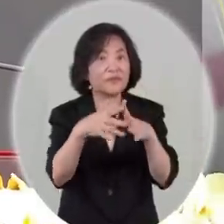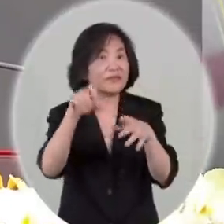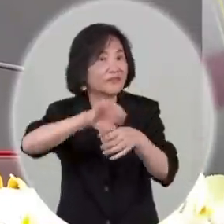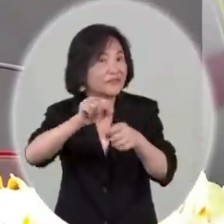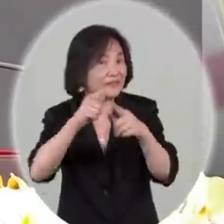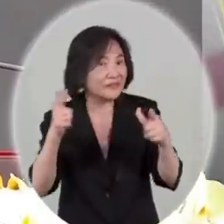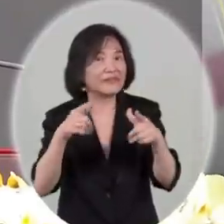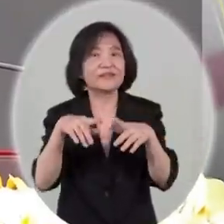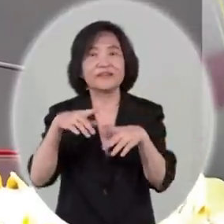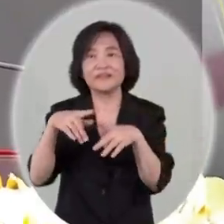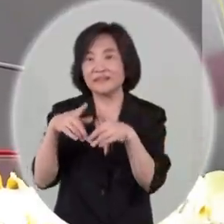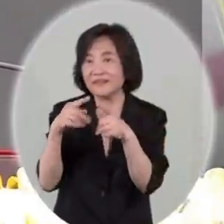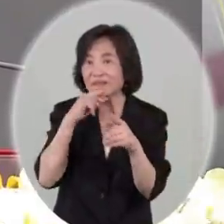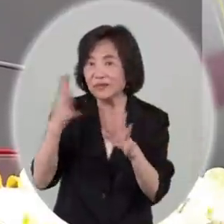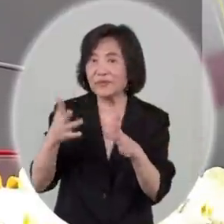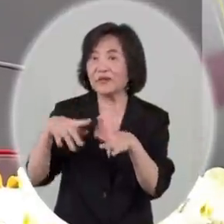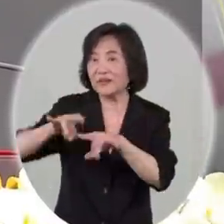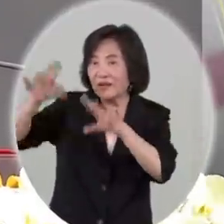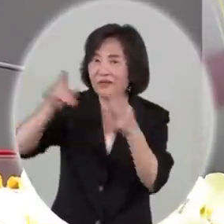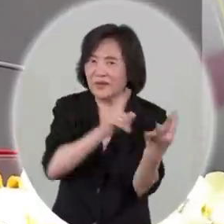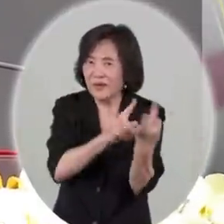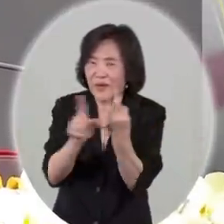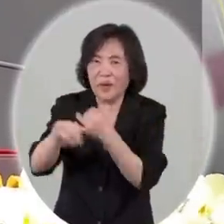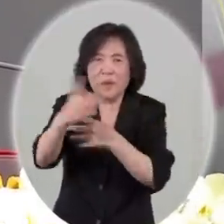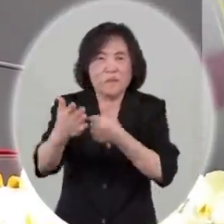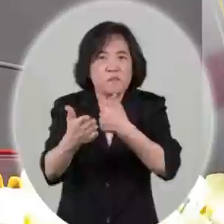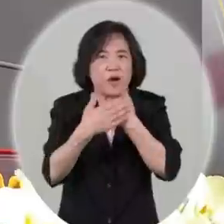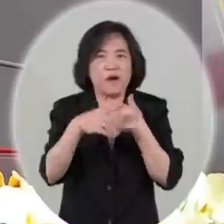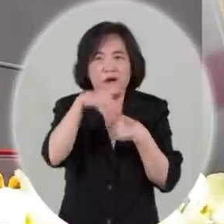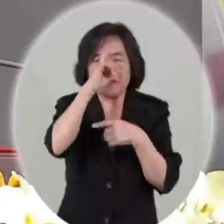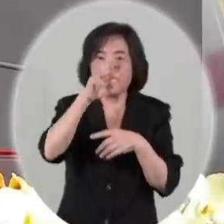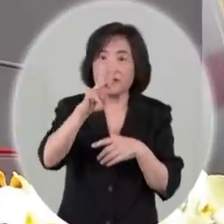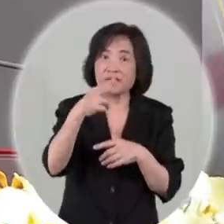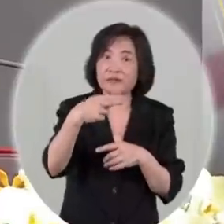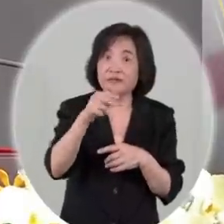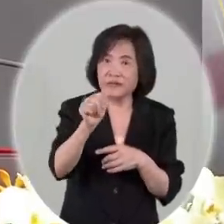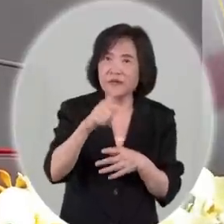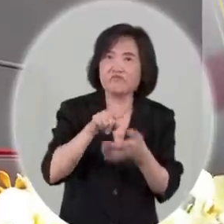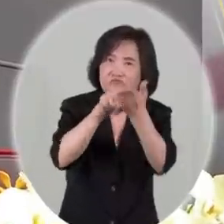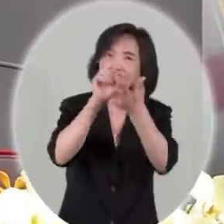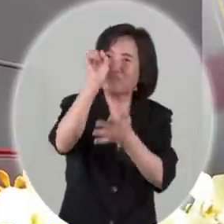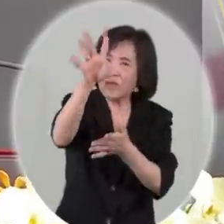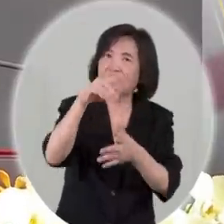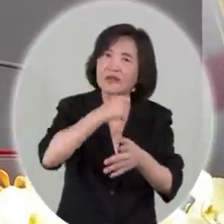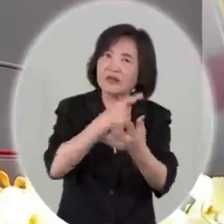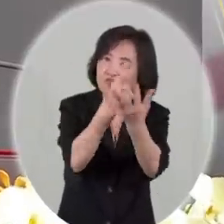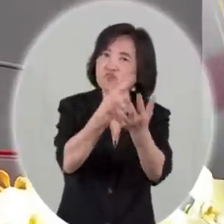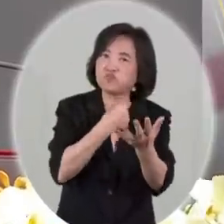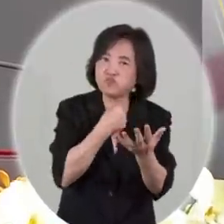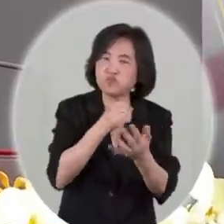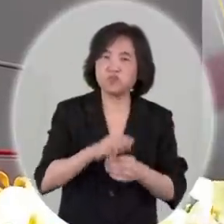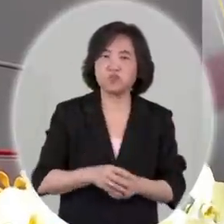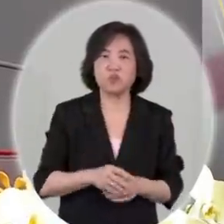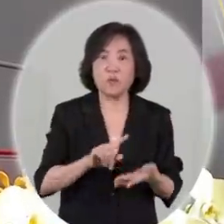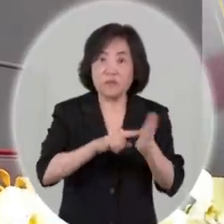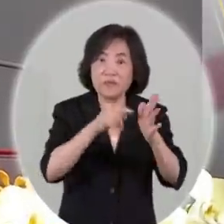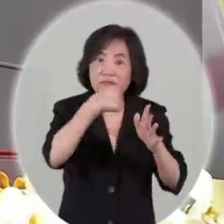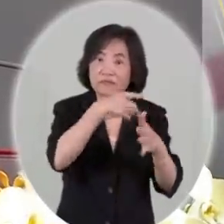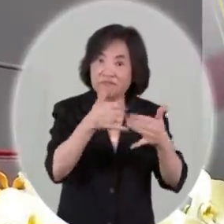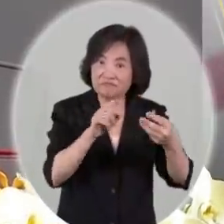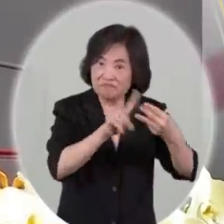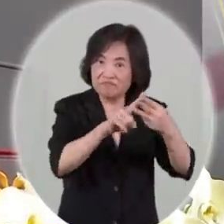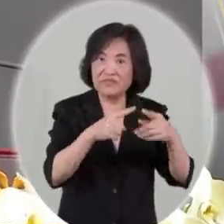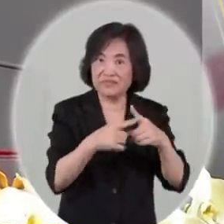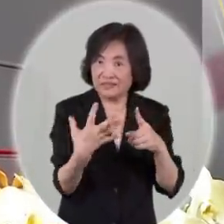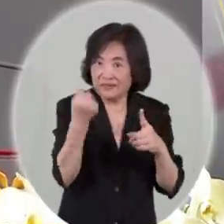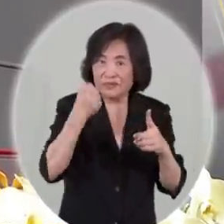英国、澳洲均呼吁支持台湾参与 WHA， 聚焦台湾追求民主、自由及人权